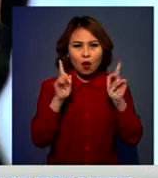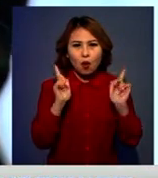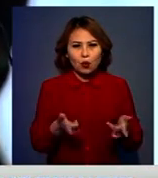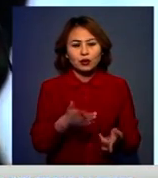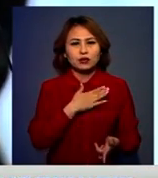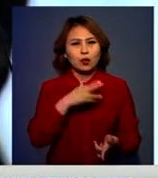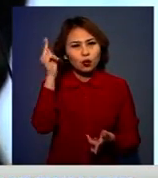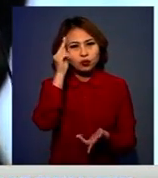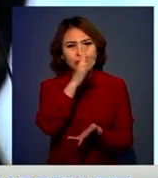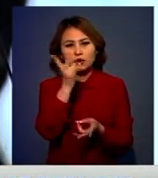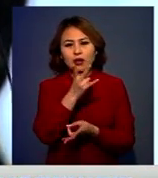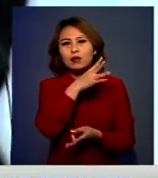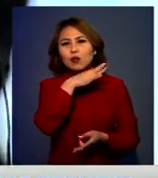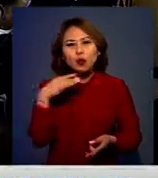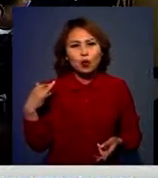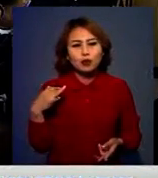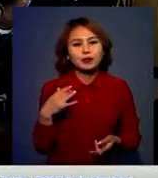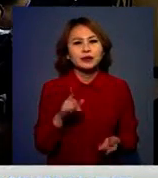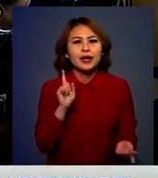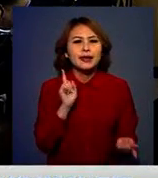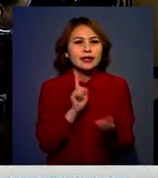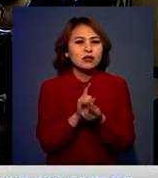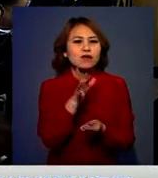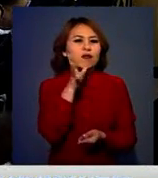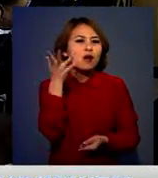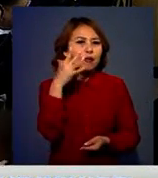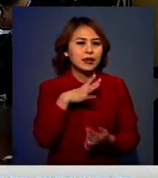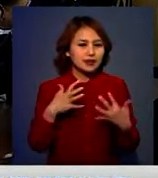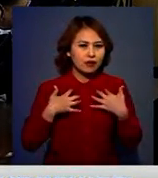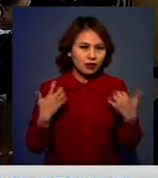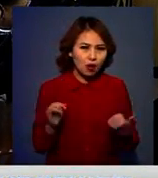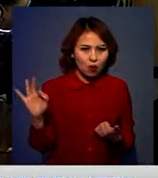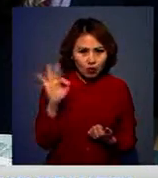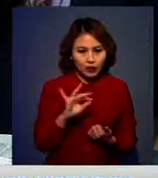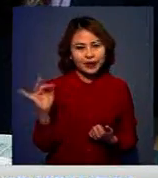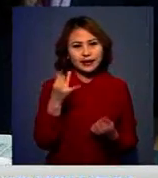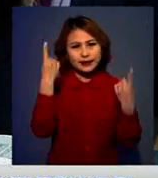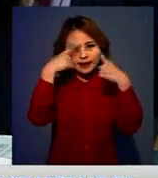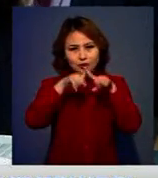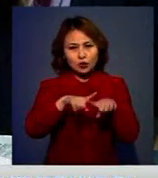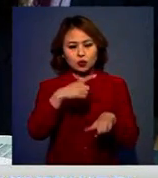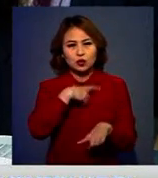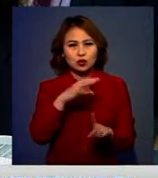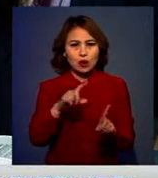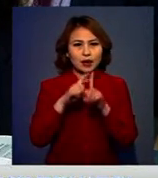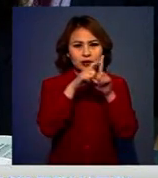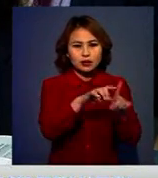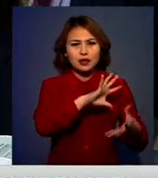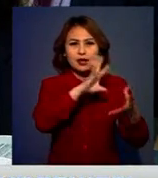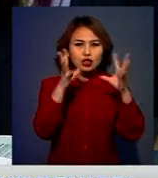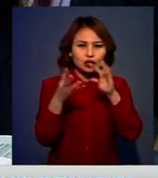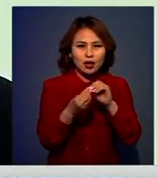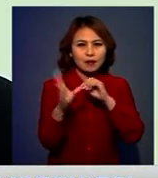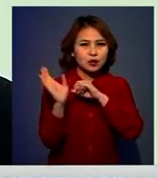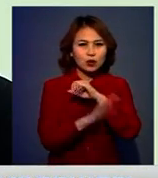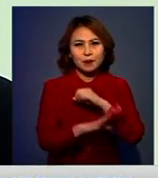елден біздің үйренеріміз көп, дейді қазақстандық сарапшылар. Кездесу барысында денсаулық сақтау саласына енгізілетін тың технологиялар жайы сөз